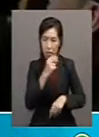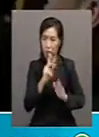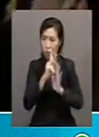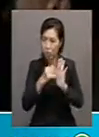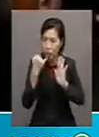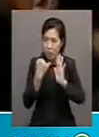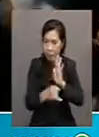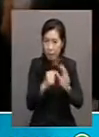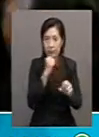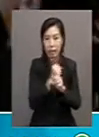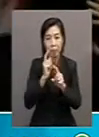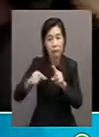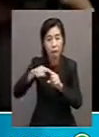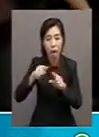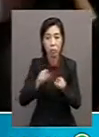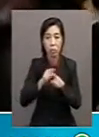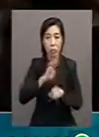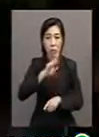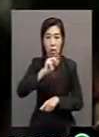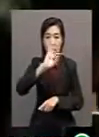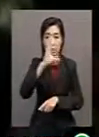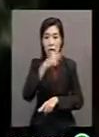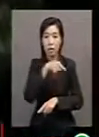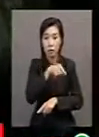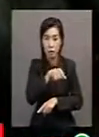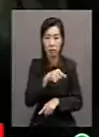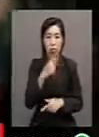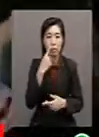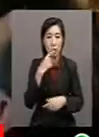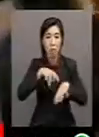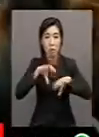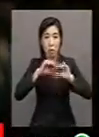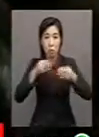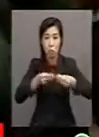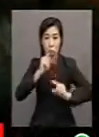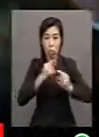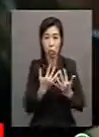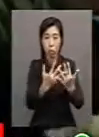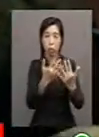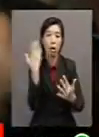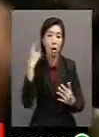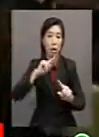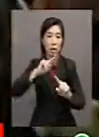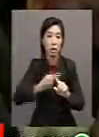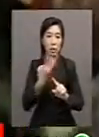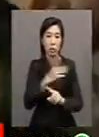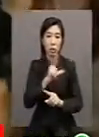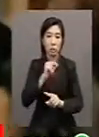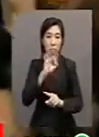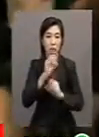ทมหาชนจำกัดกรณีที่บริษัทเนชั่นมัลติมีเดียกรุ๊ปจำกัดมหาชนจัดประชุมผู้ถือหุ้นไปเมื่อ29เมษาย